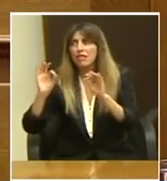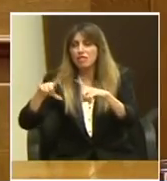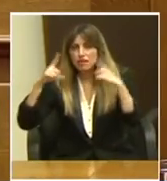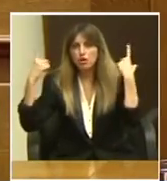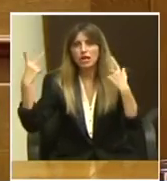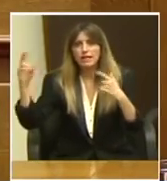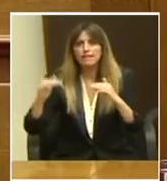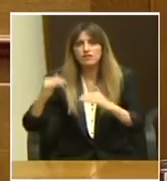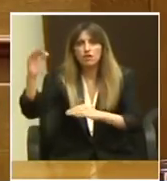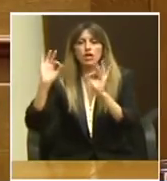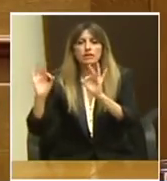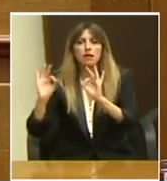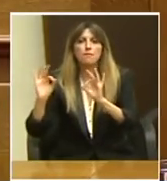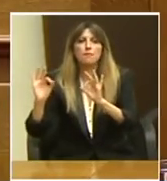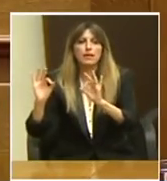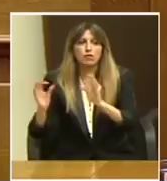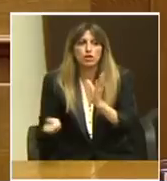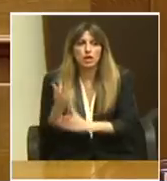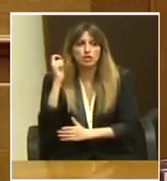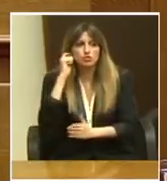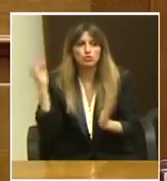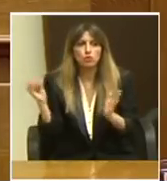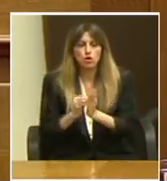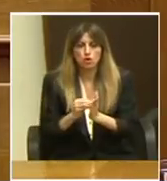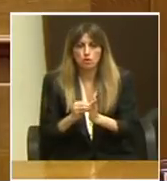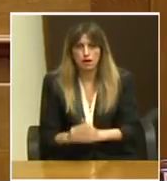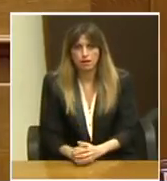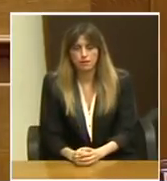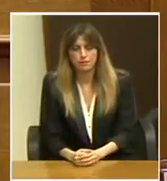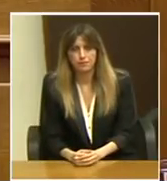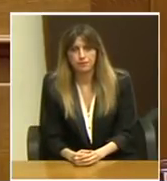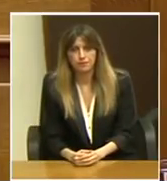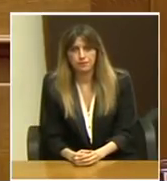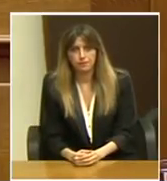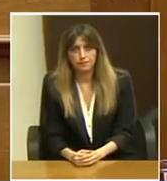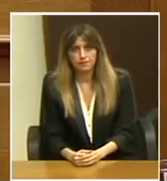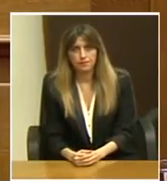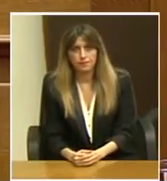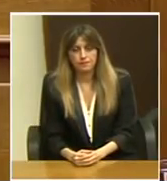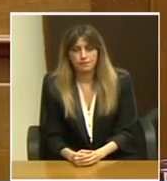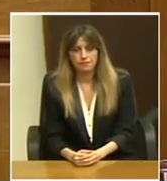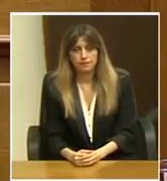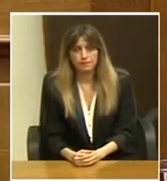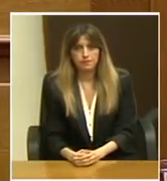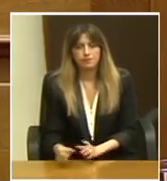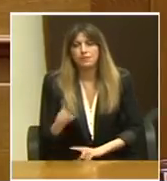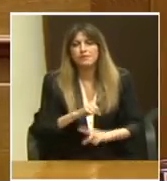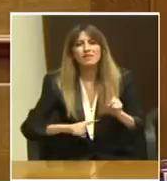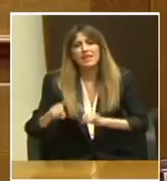τους? Πώς θα λεγόντουσαν τα διαβατήριά τους? Σε ποιον μιλάτε? Σε ποιον τα λέτε